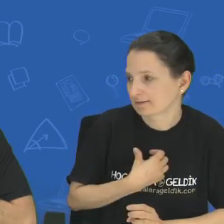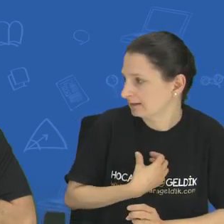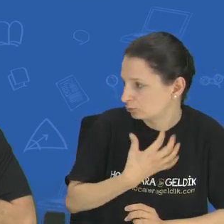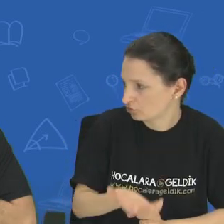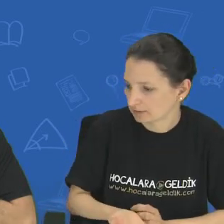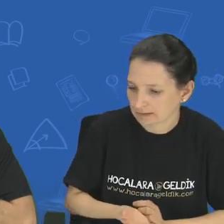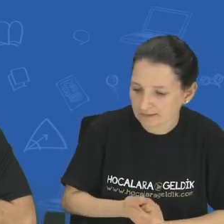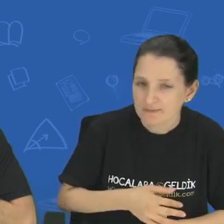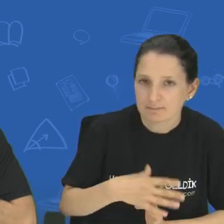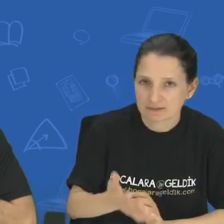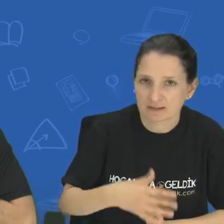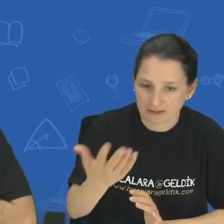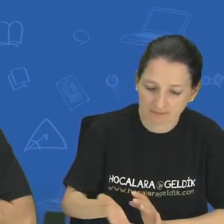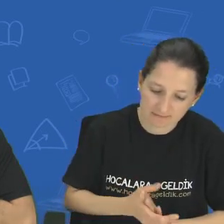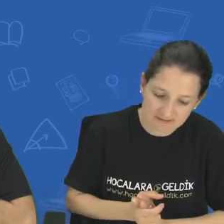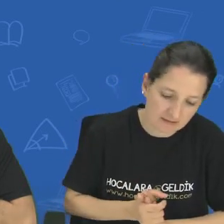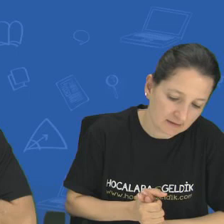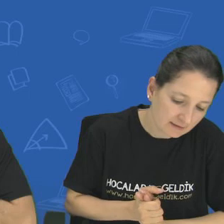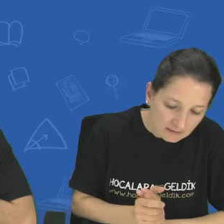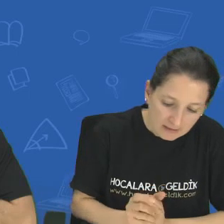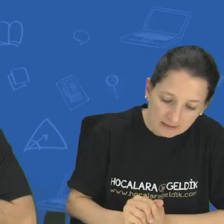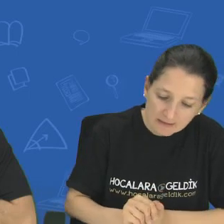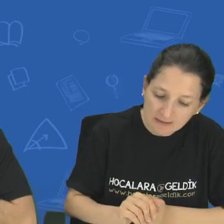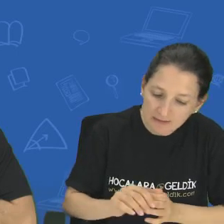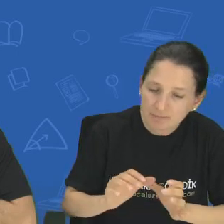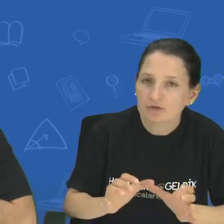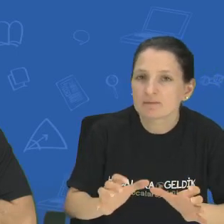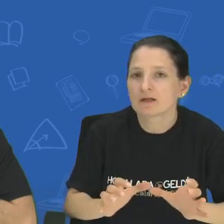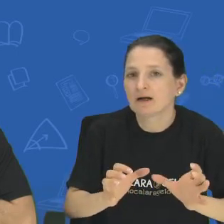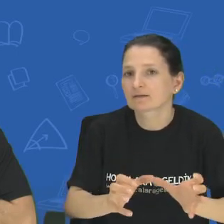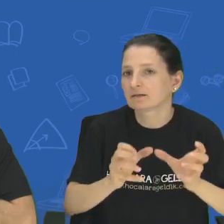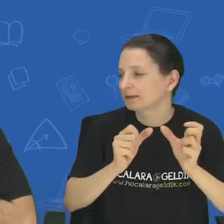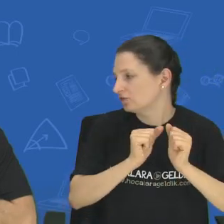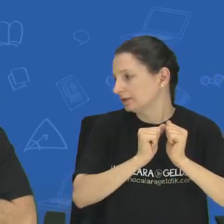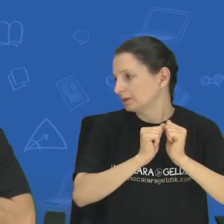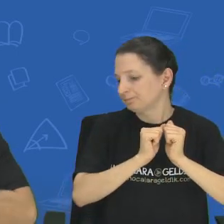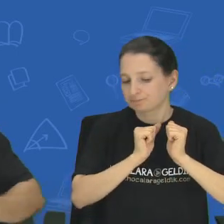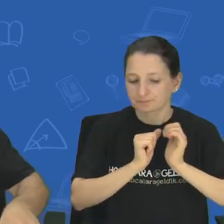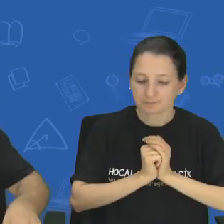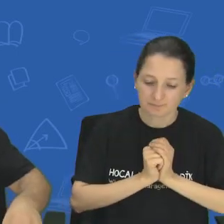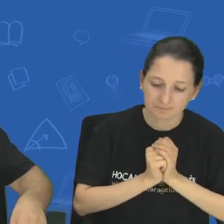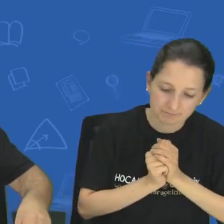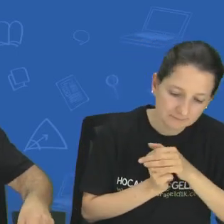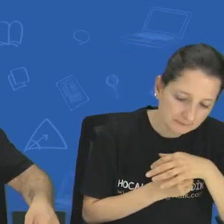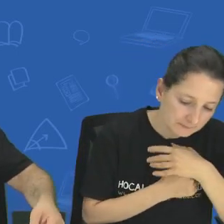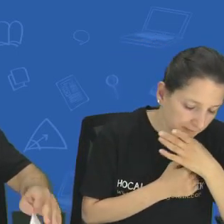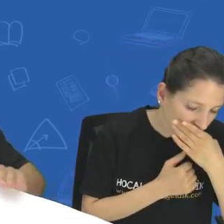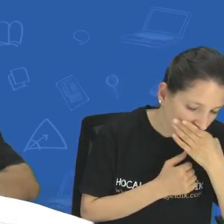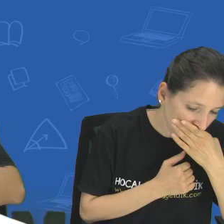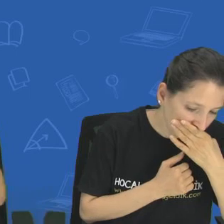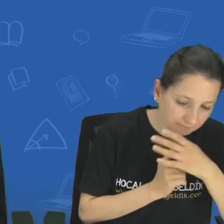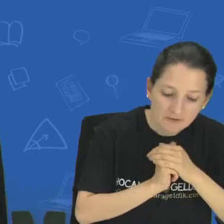sadece insanda değil, bütün canlılarda, bitkiler, hayvanlar vesaire dahil, biyokimya alt dalında incelenir. Peki.